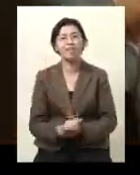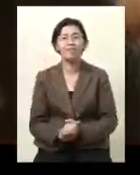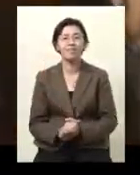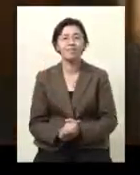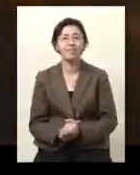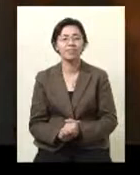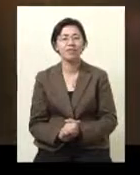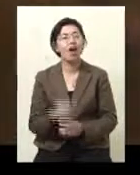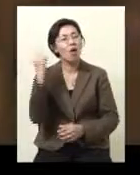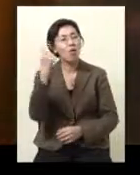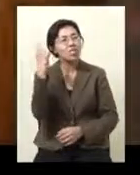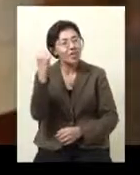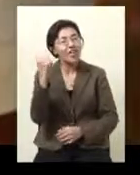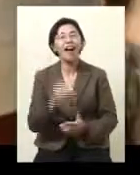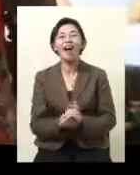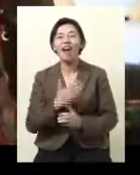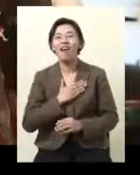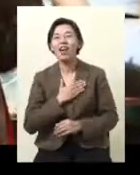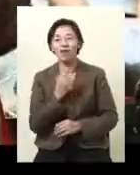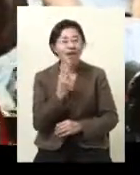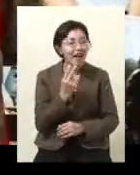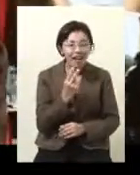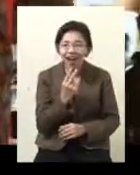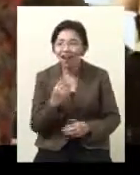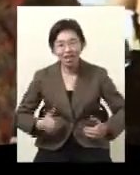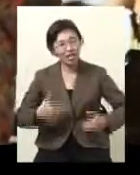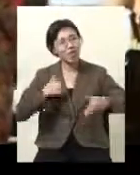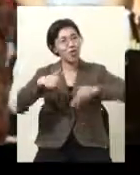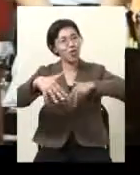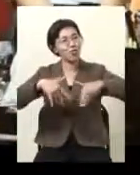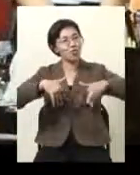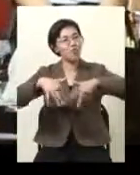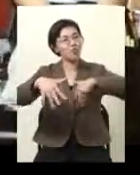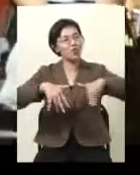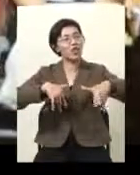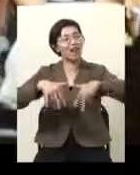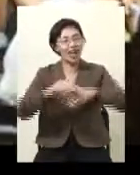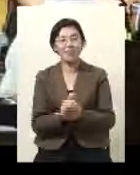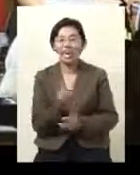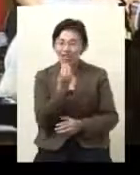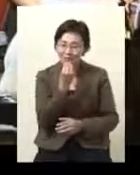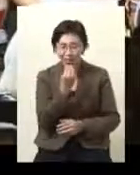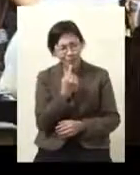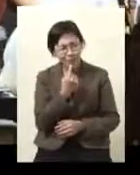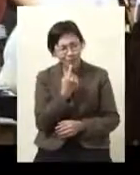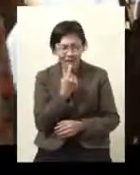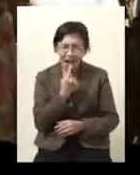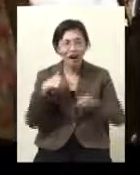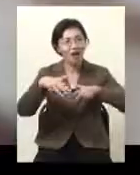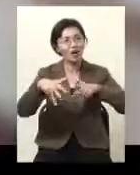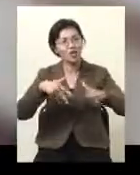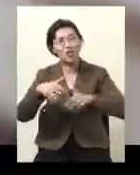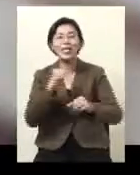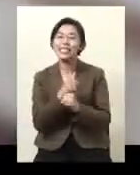วที่ดีนะเพราะว่าเราได้มีโอกาสสัมผัสชีวิตจริงนะรสชาติอาห